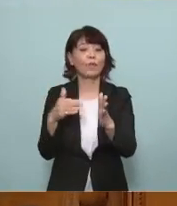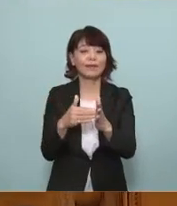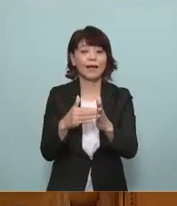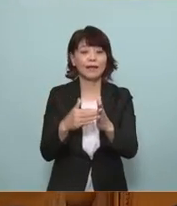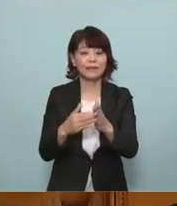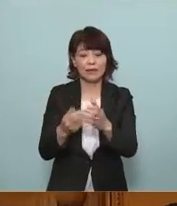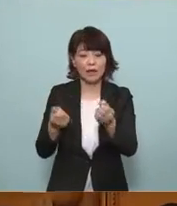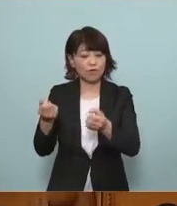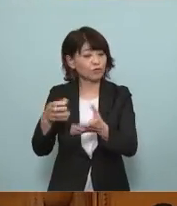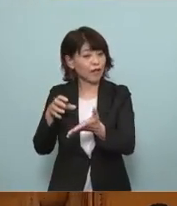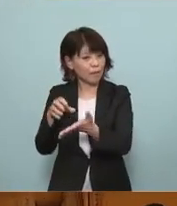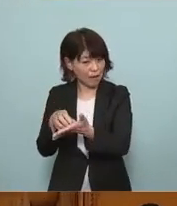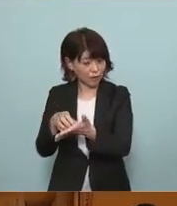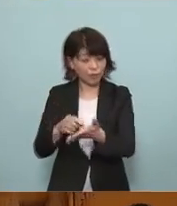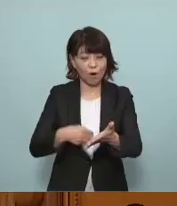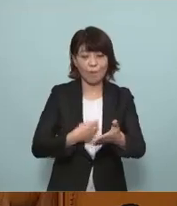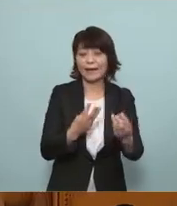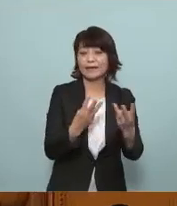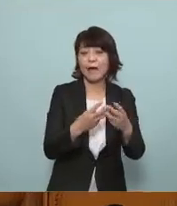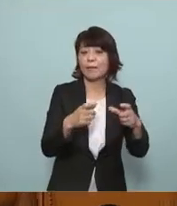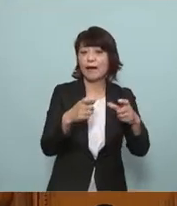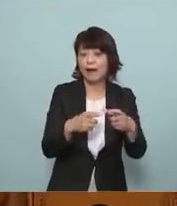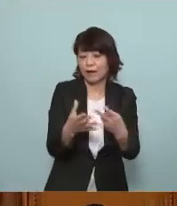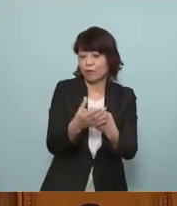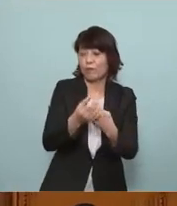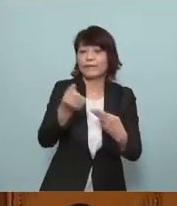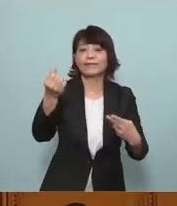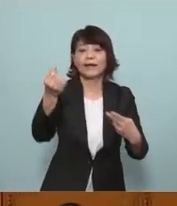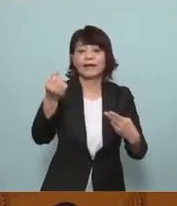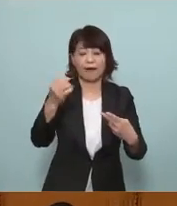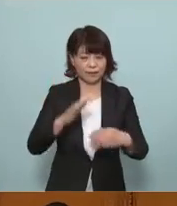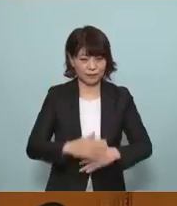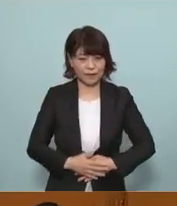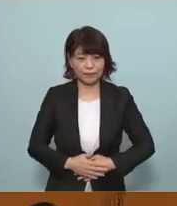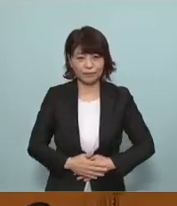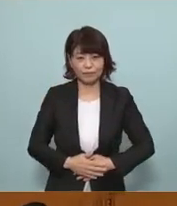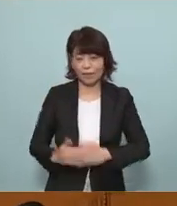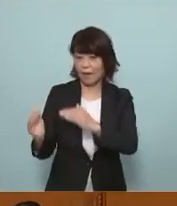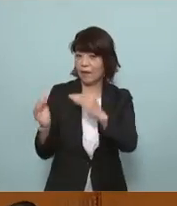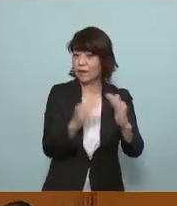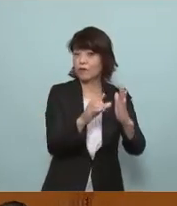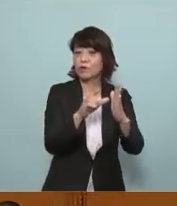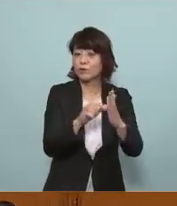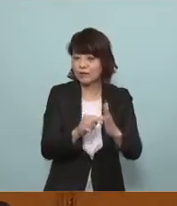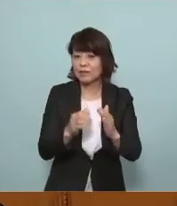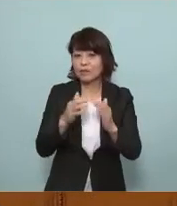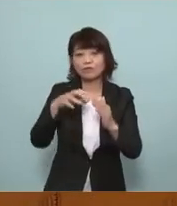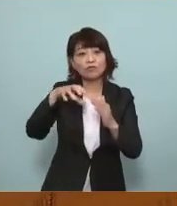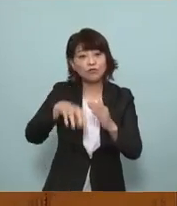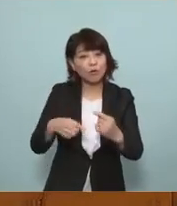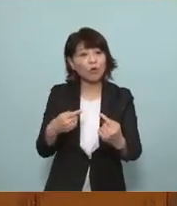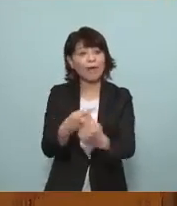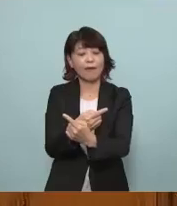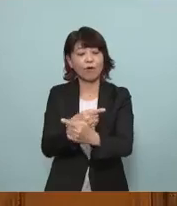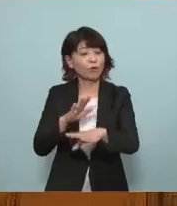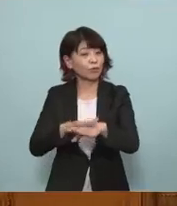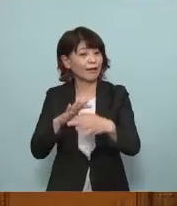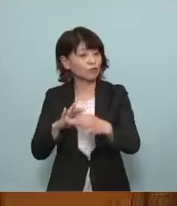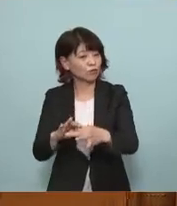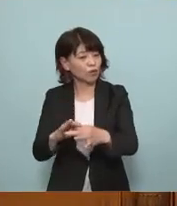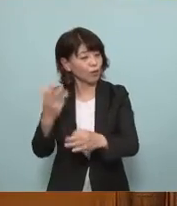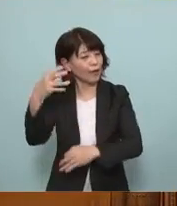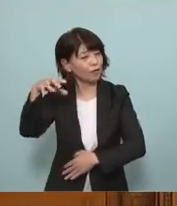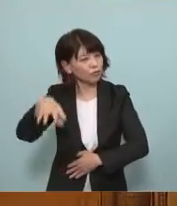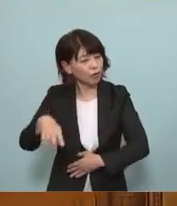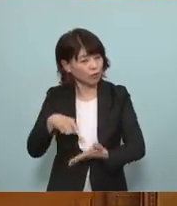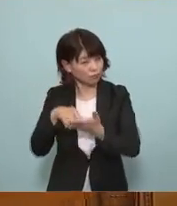転免許証とマイナンバーカードの一体化を進めます。転居時、住所変更手続きを市